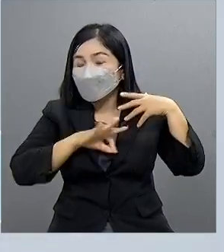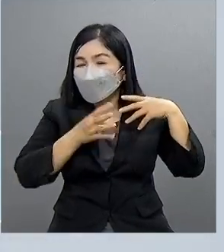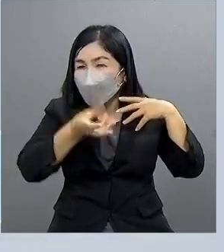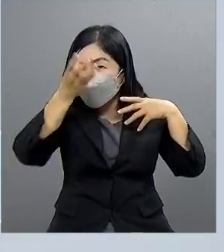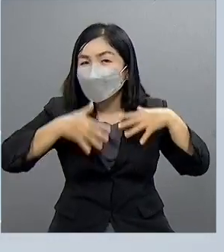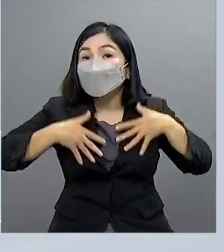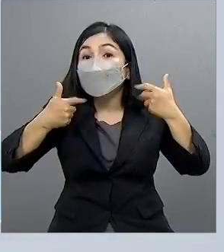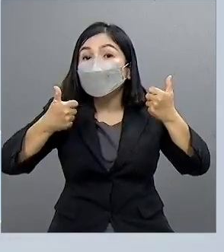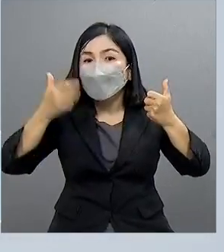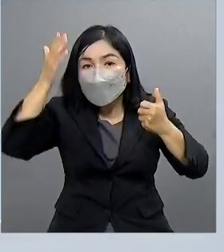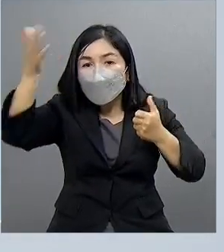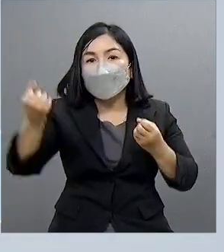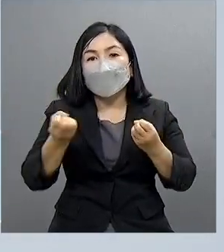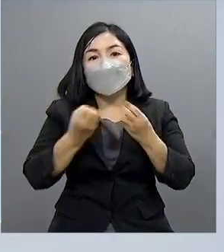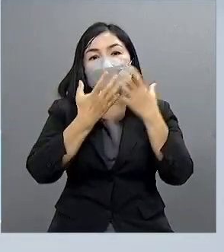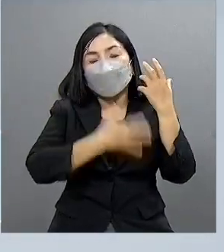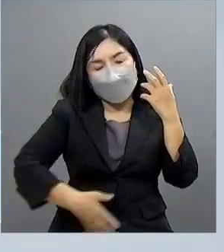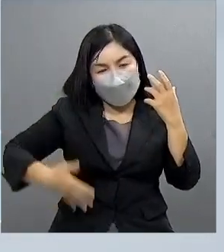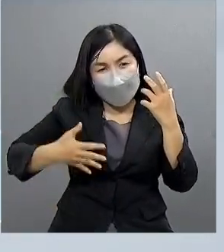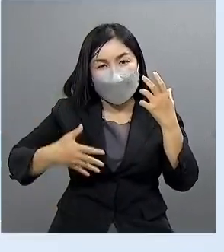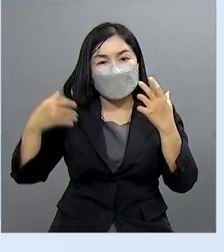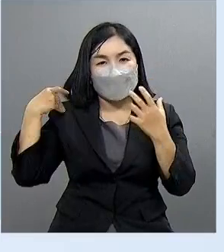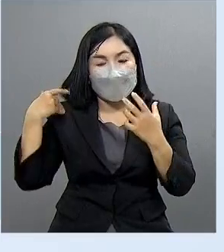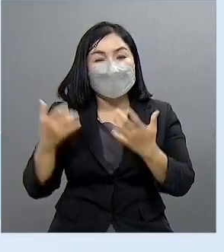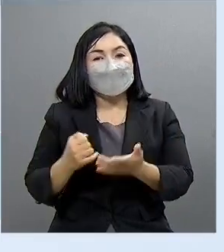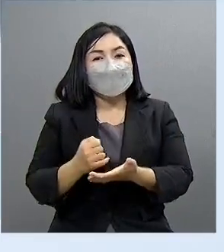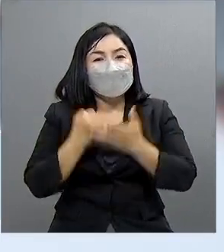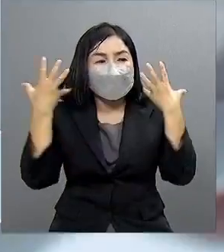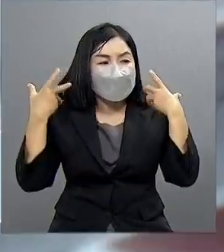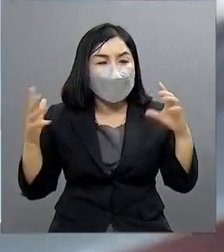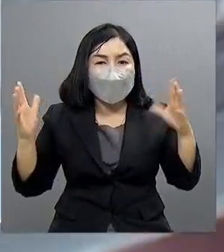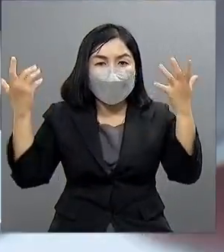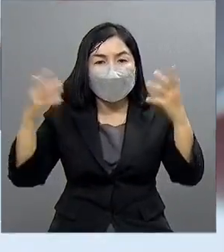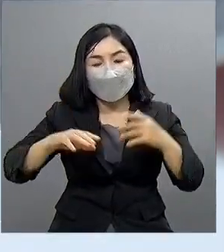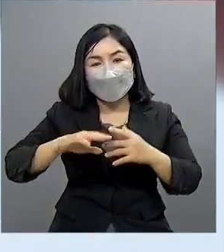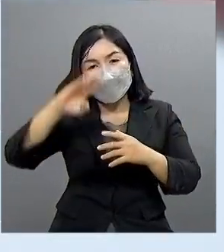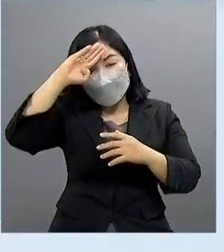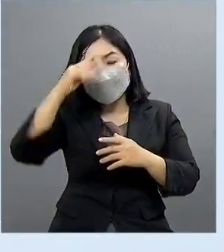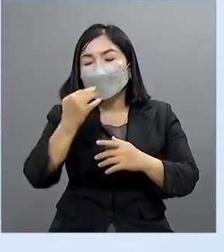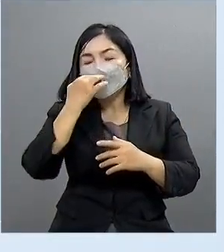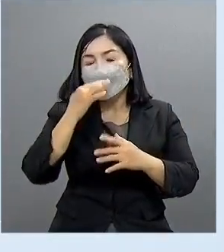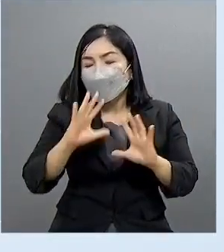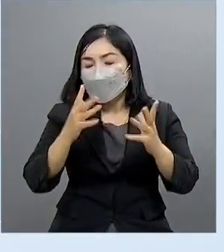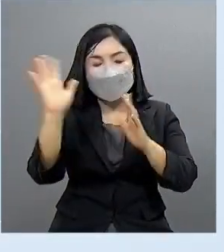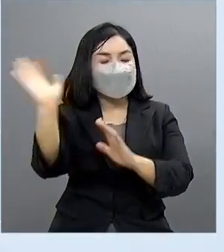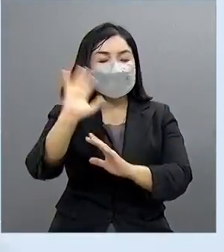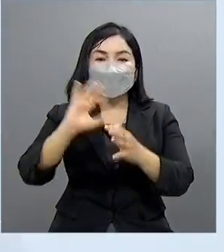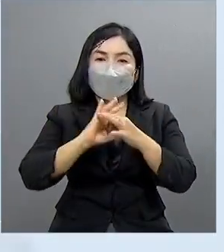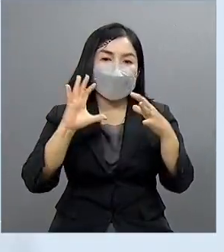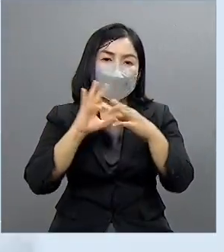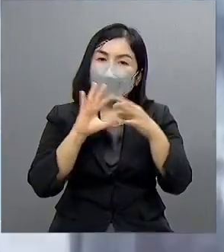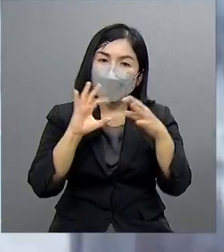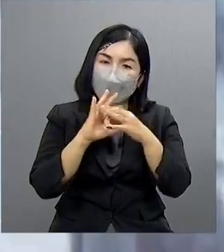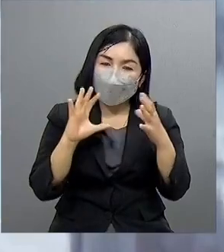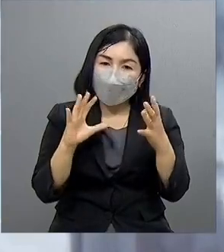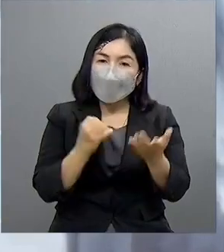ต่อภูมิคุ้มกันได้จึงไม่สามารถช่วยบรรเทาอาการดังกล่าวตามที่กล่าวอ้างข้างต้นนอกจากไม่สามารถช่วยบรรเทาอาการต่างๆแล้วนั้นยังส่งผ